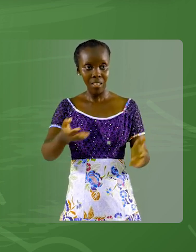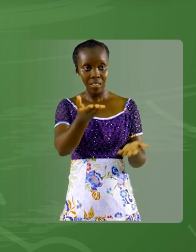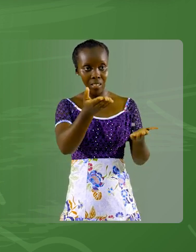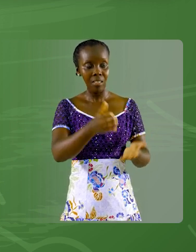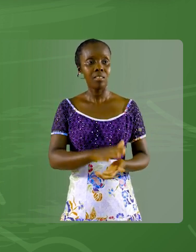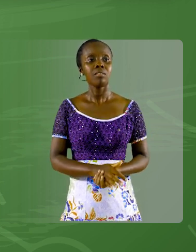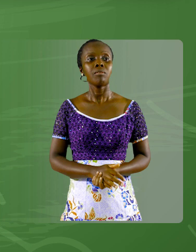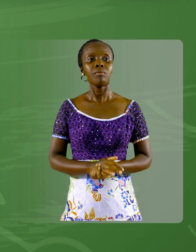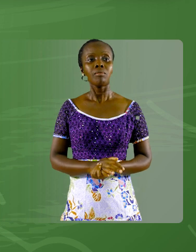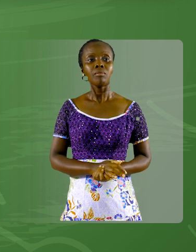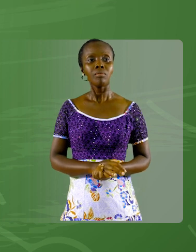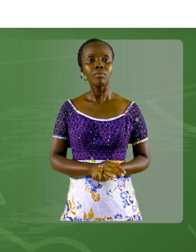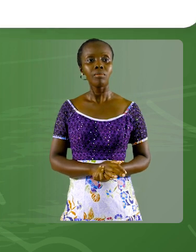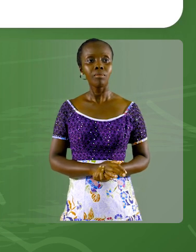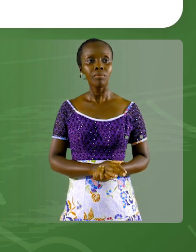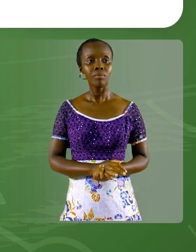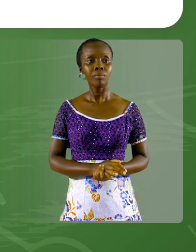corpus suivant.